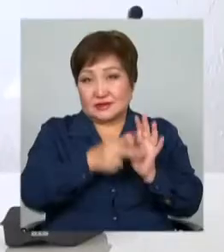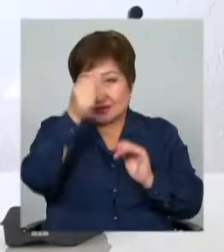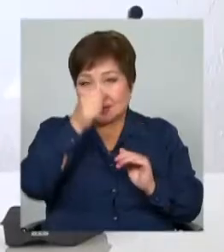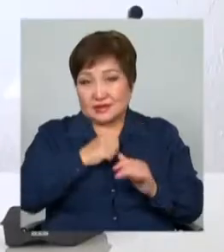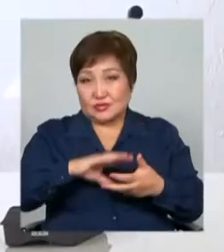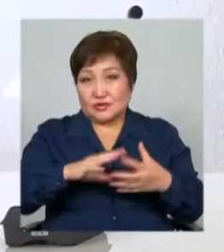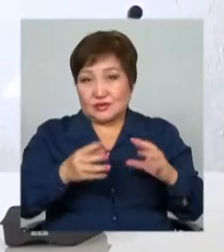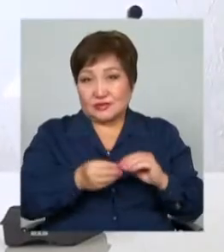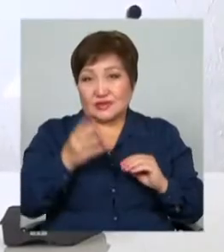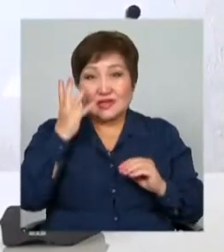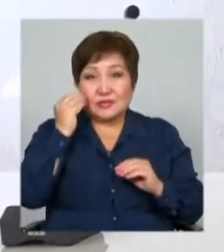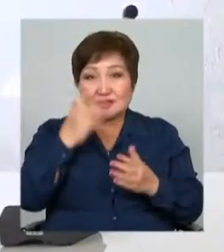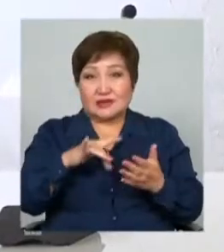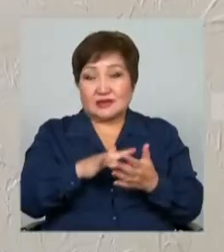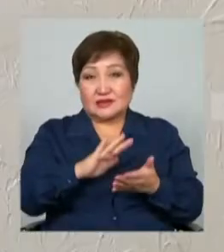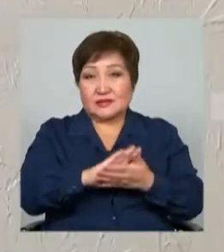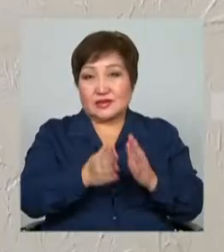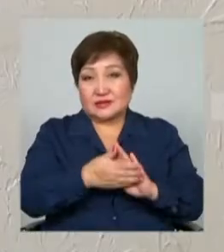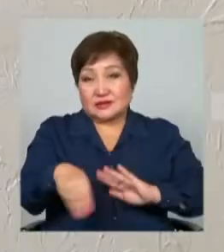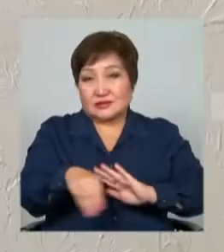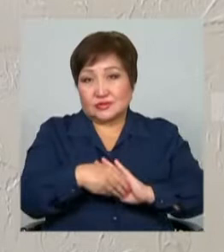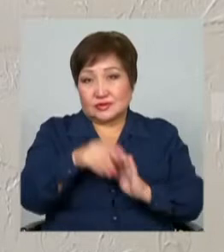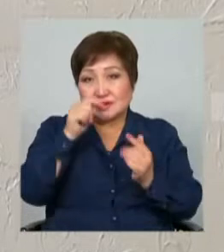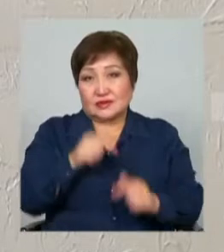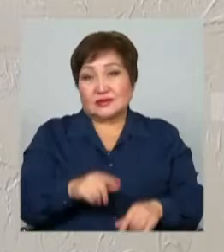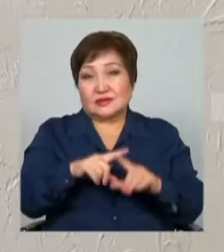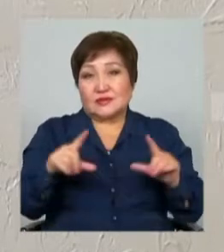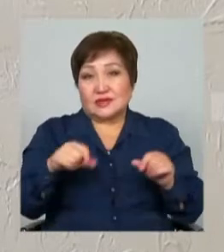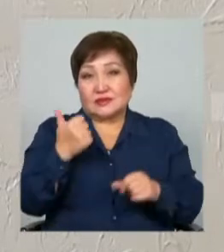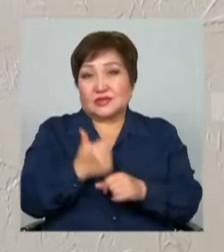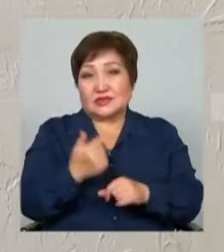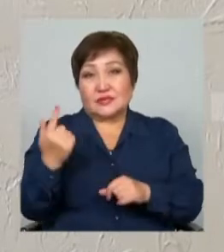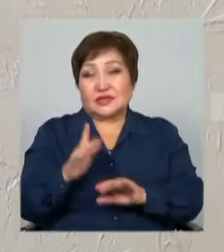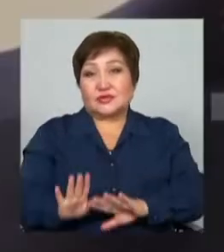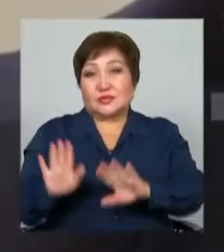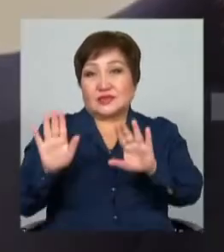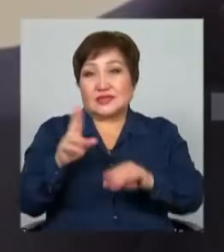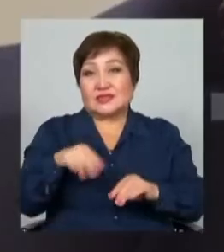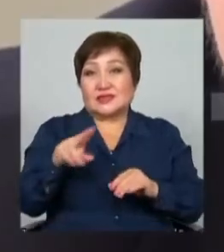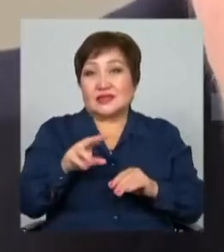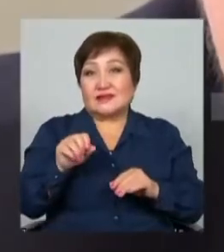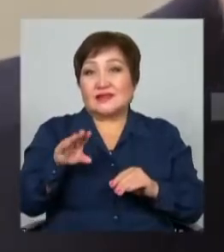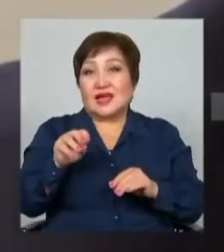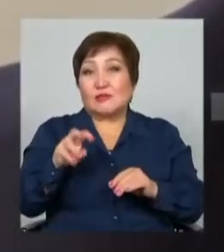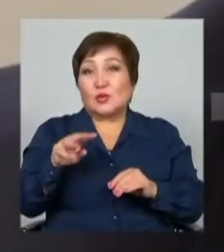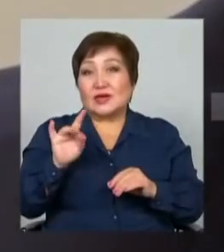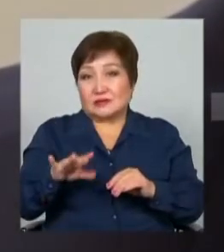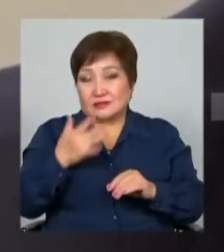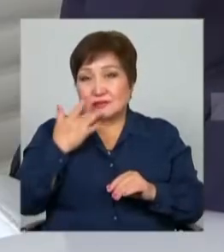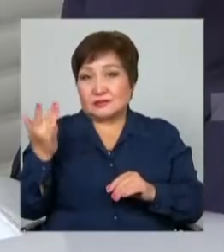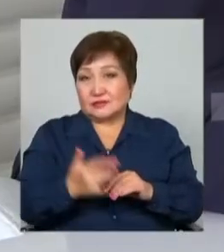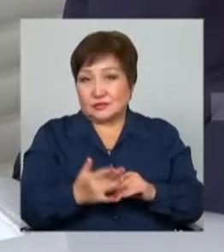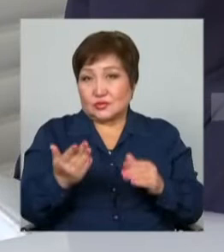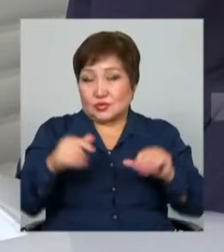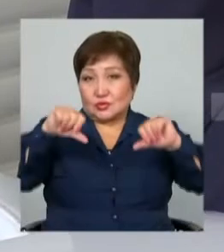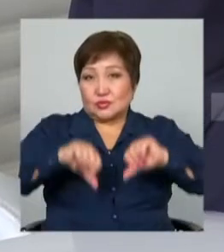Алматы қалалық сыбайла жемқорлыққа қарсы департамент басшысының бірінші орынбасары Данияр Таумұрат мәлімдеді. Бүгінде құқық бұзушылықтардың